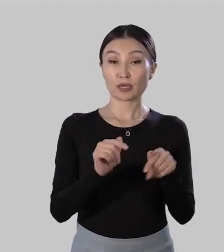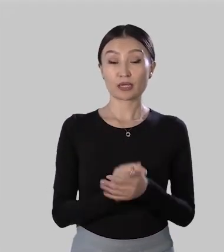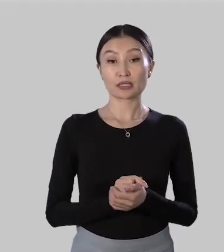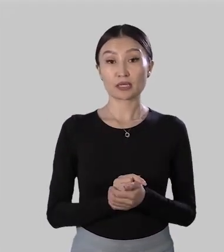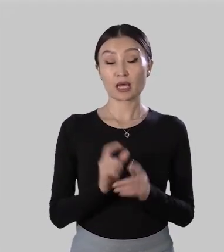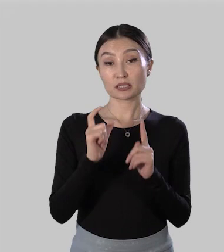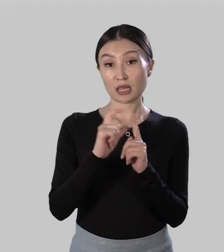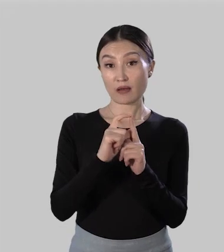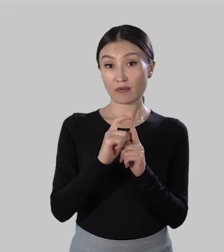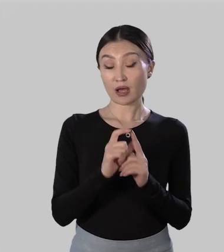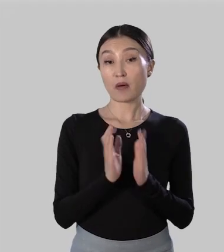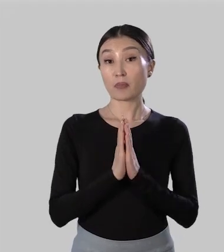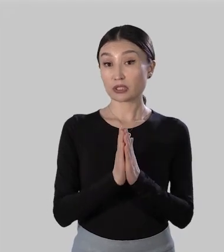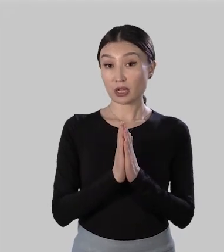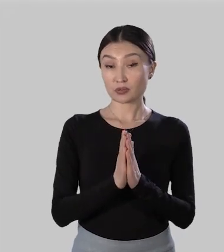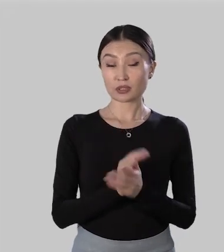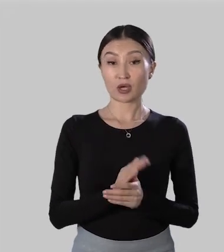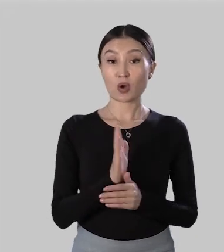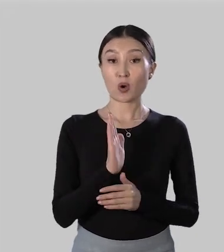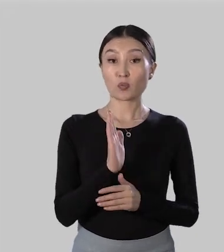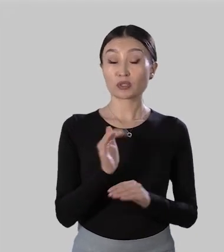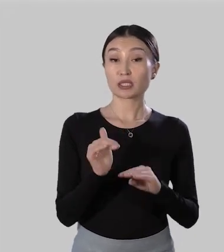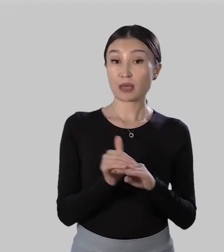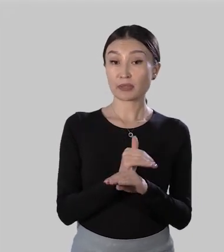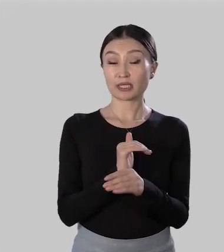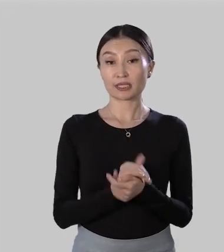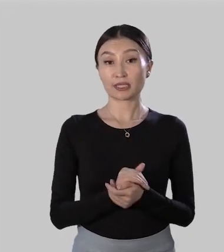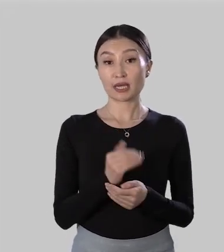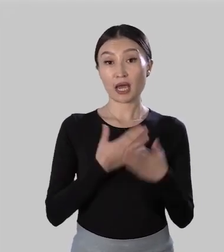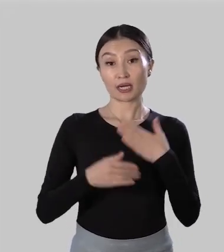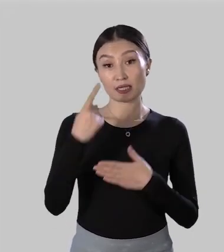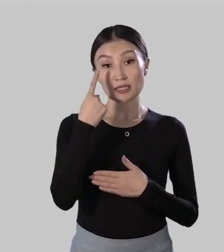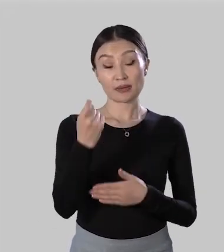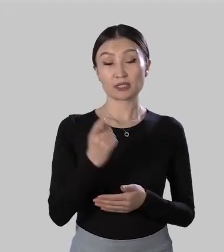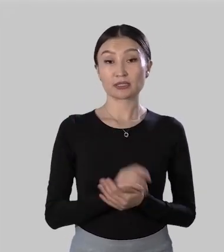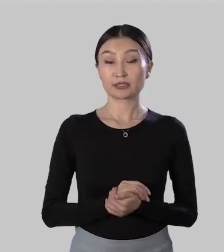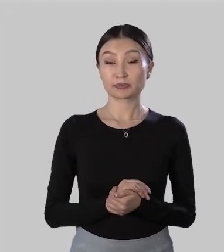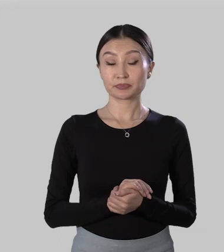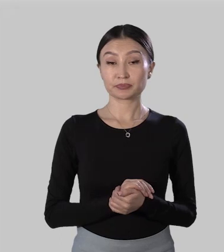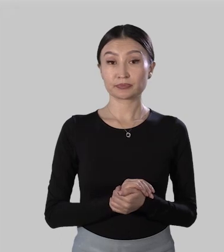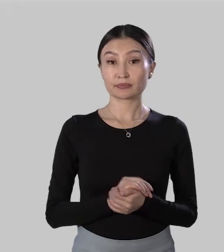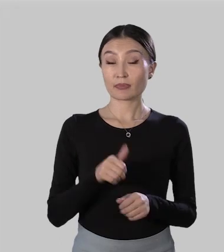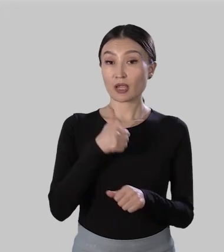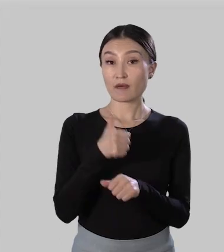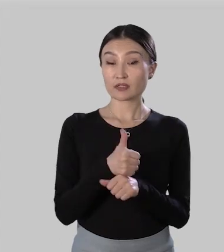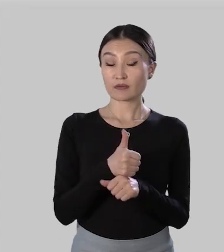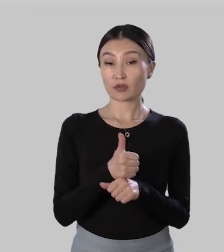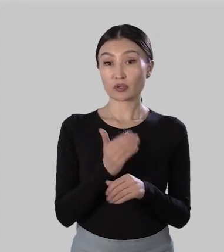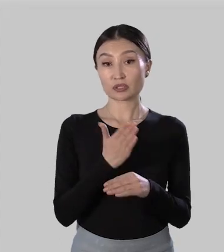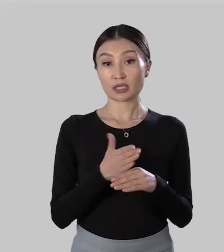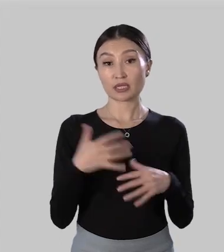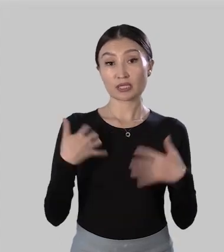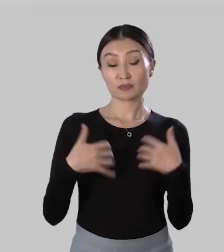вступлении слова «пожалуйста», «будьте добры», «рад сообщить». В основной